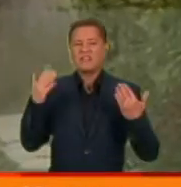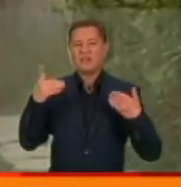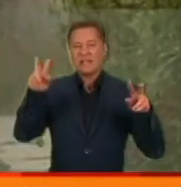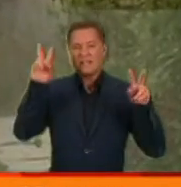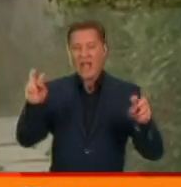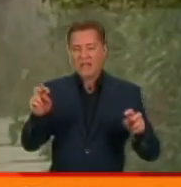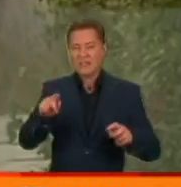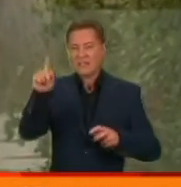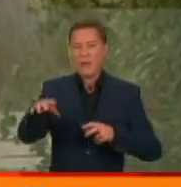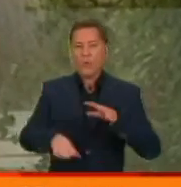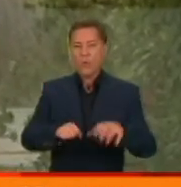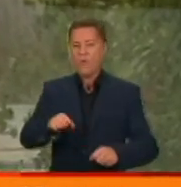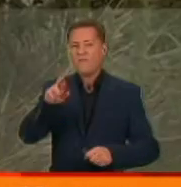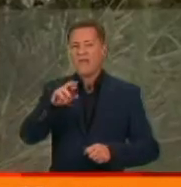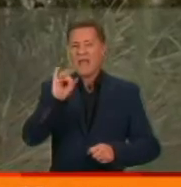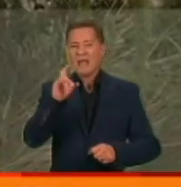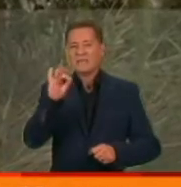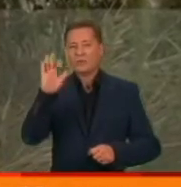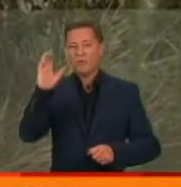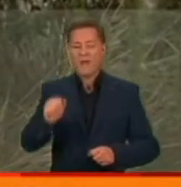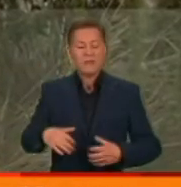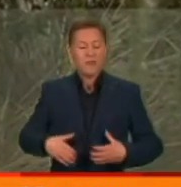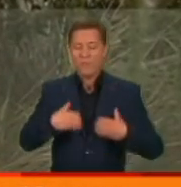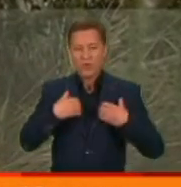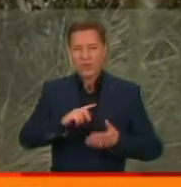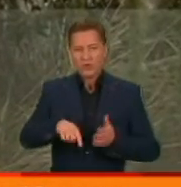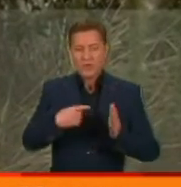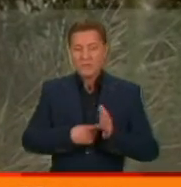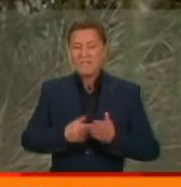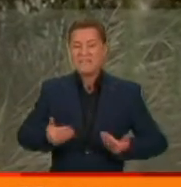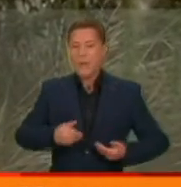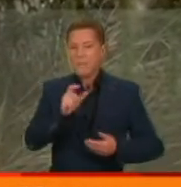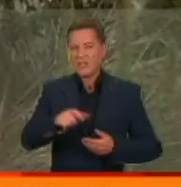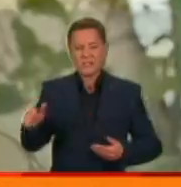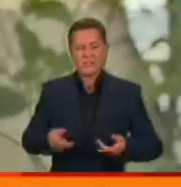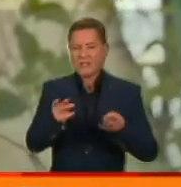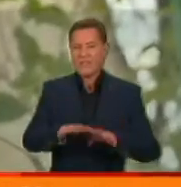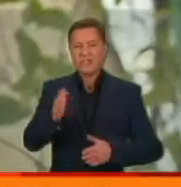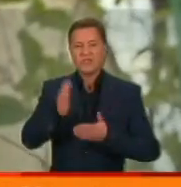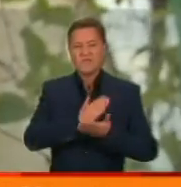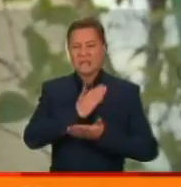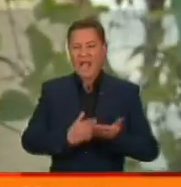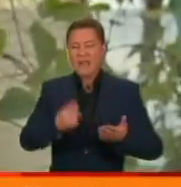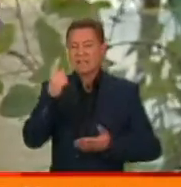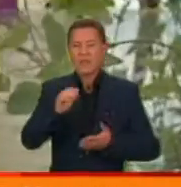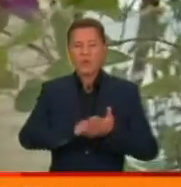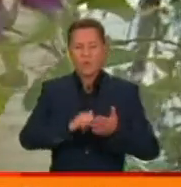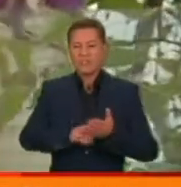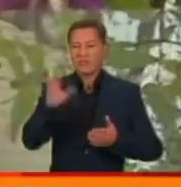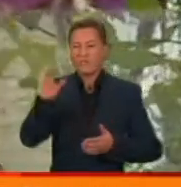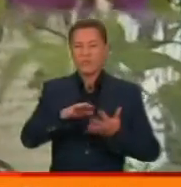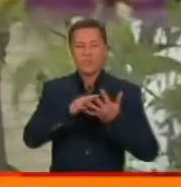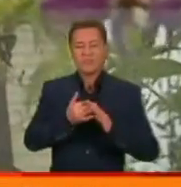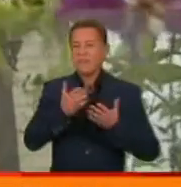вже окупована Ясиновата. Скажу відверто, моторошне місце. Мешканців там не лишилося взагалі з одної простої причини. У всьому селі